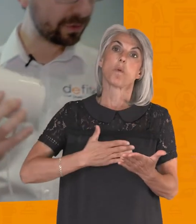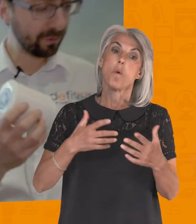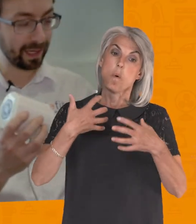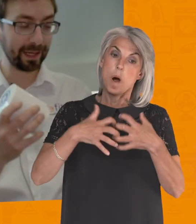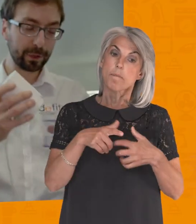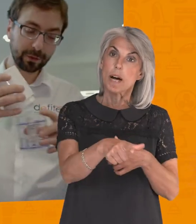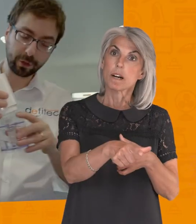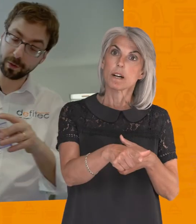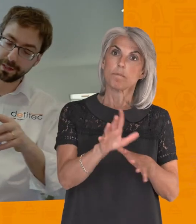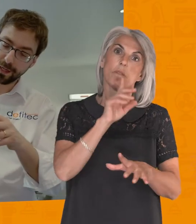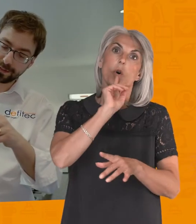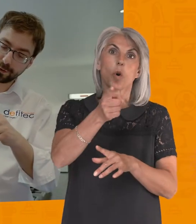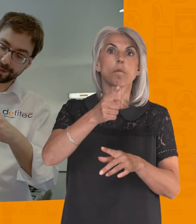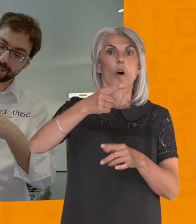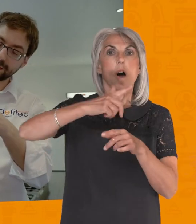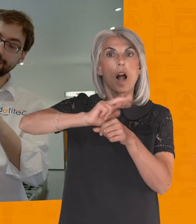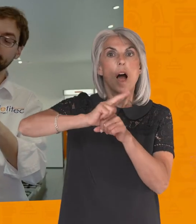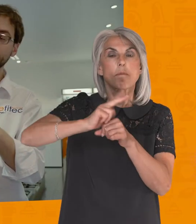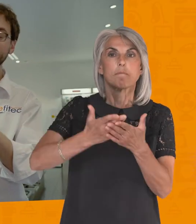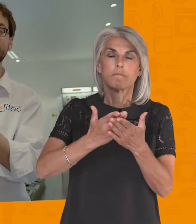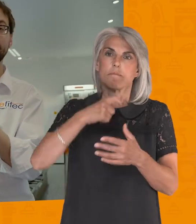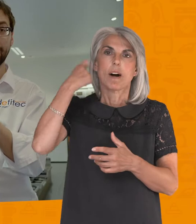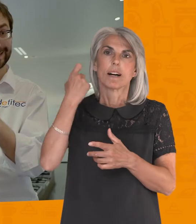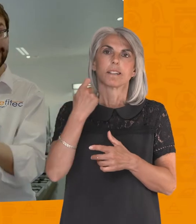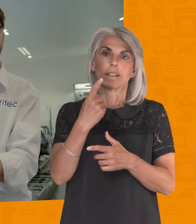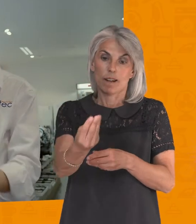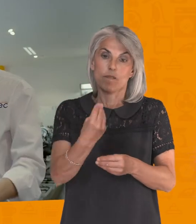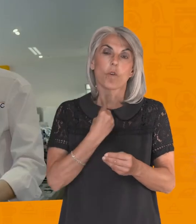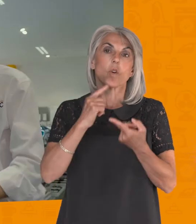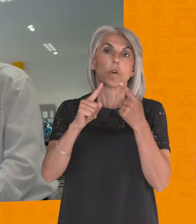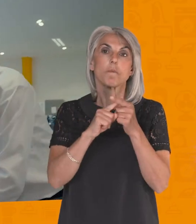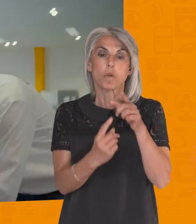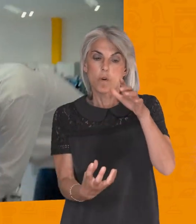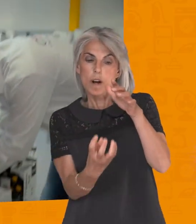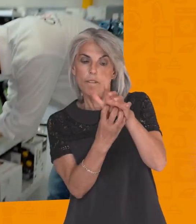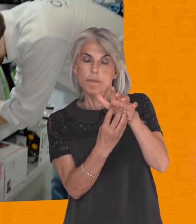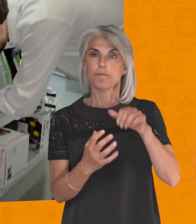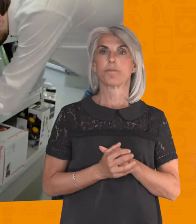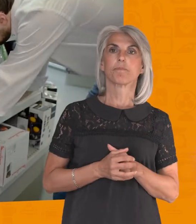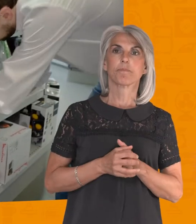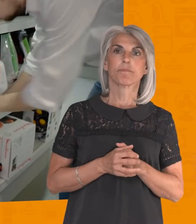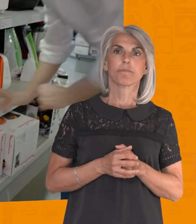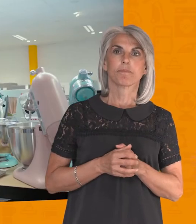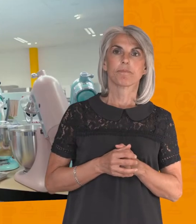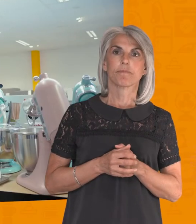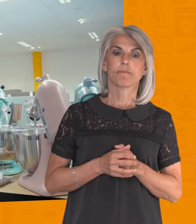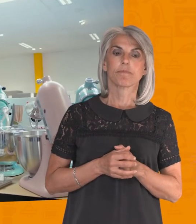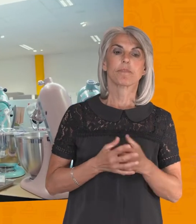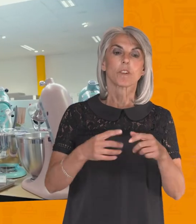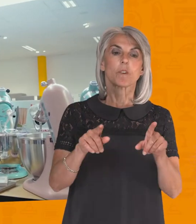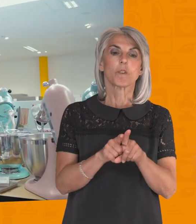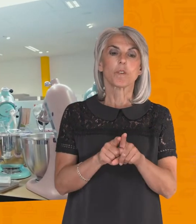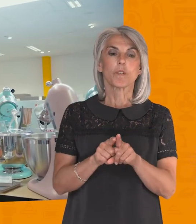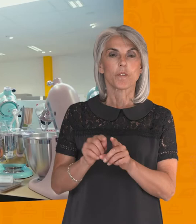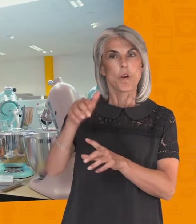mais de temps en temps voilà la lame doit être commandés ça coûte pas très cher mais il nous faut cette référence gravé sur le moteur un robot